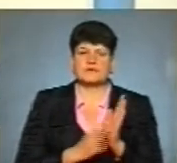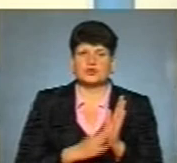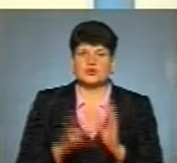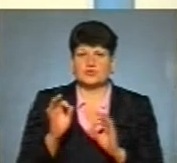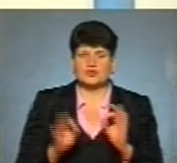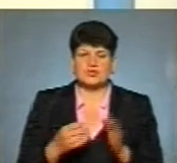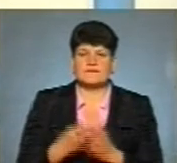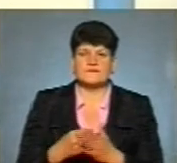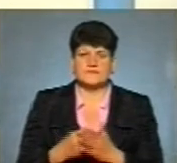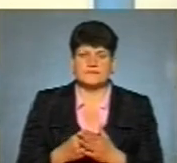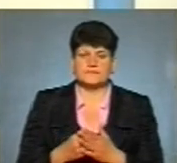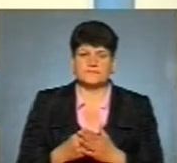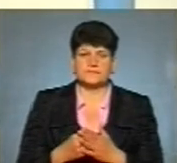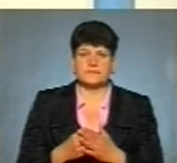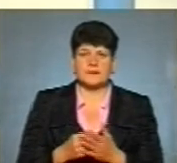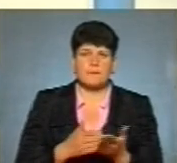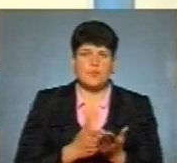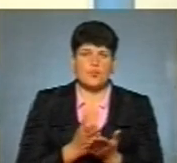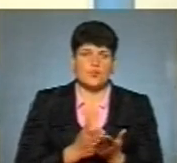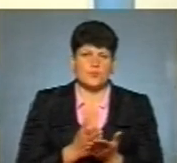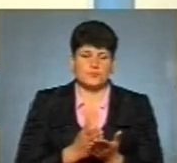90% вартості дорадчих послуг,